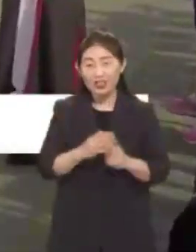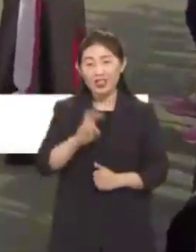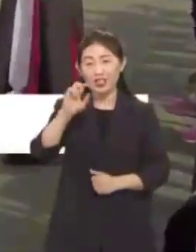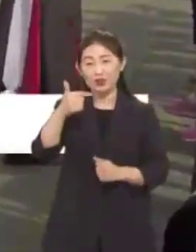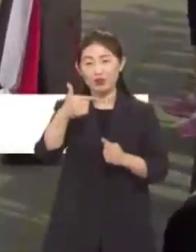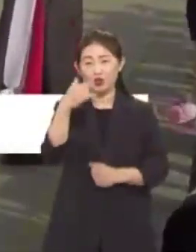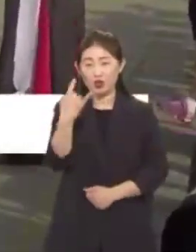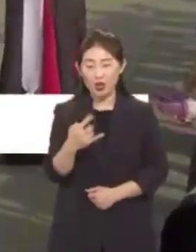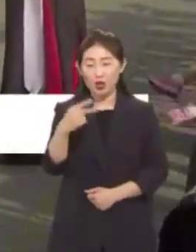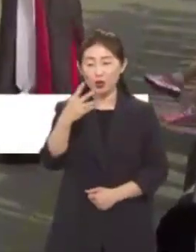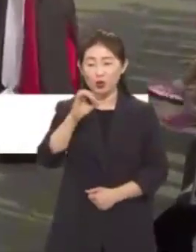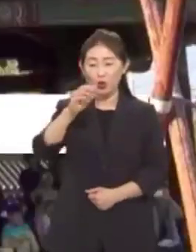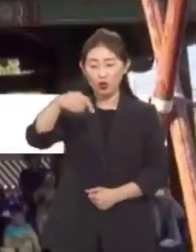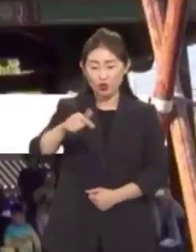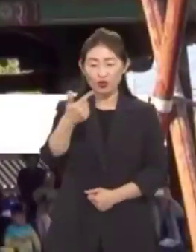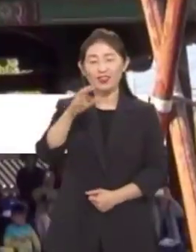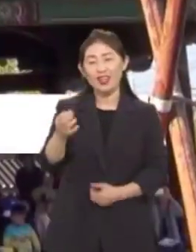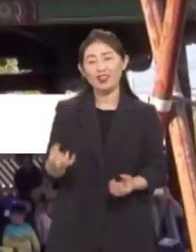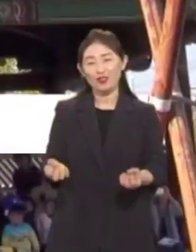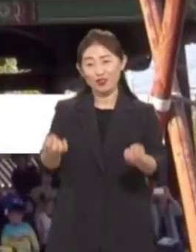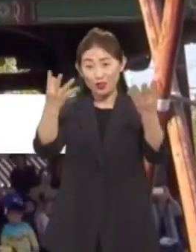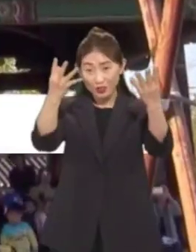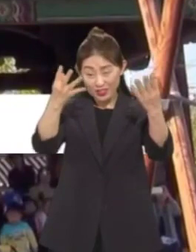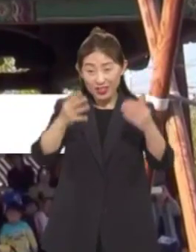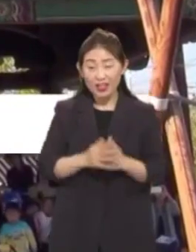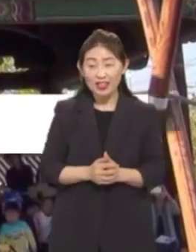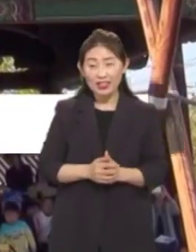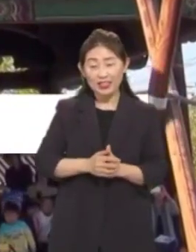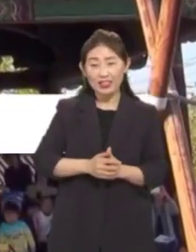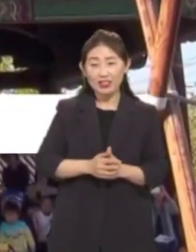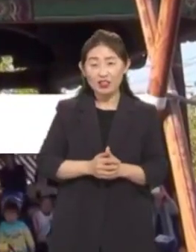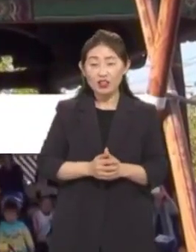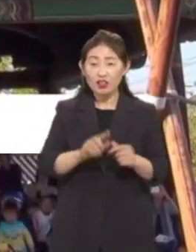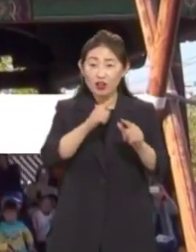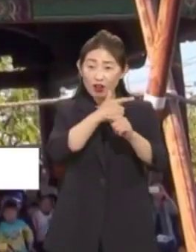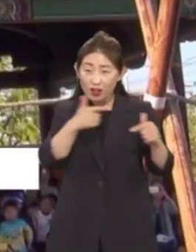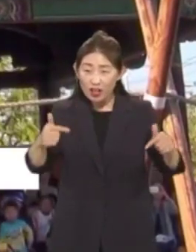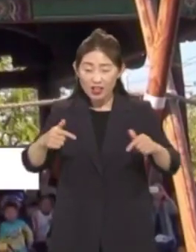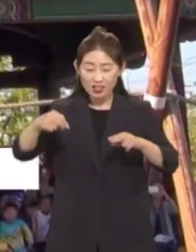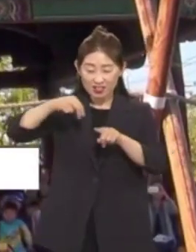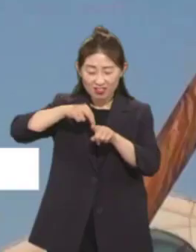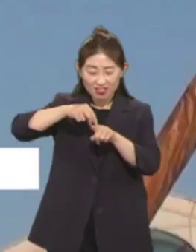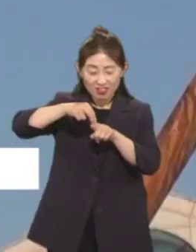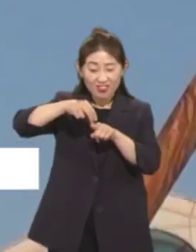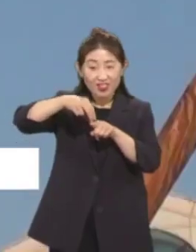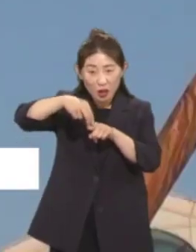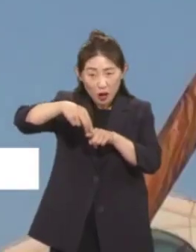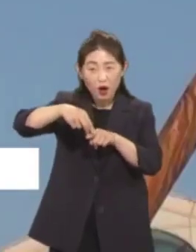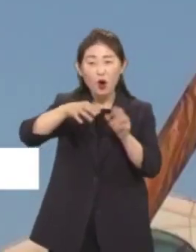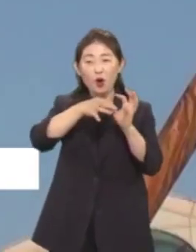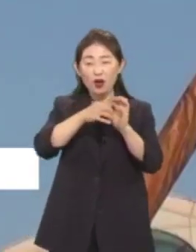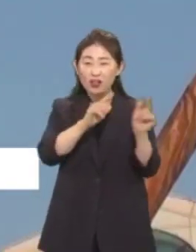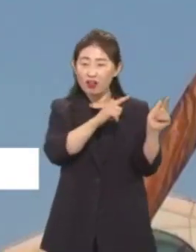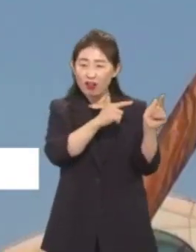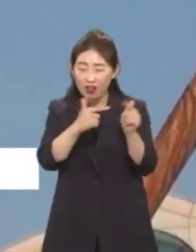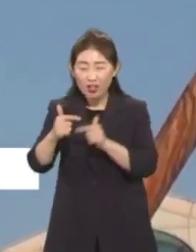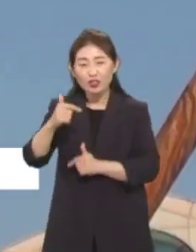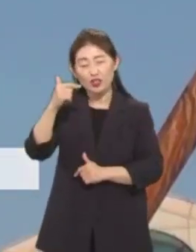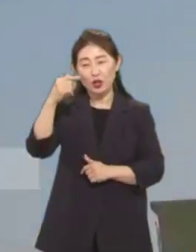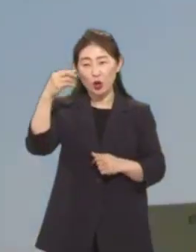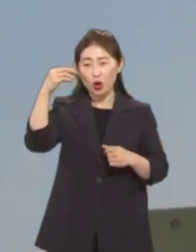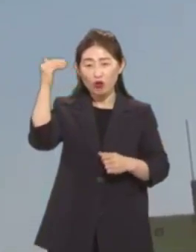제26회 동춘당 문화제에선 수준 높은 재래악 공연과 국가무형문화재 제58호 줄타기 보존 후의 줄타기